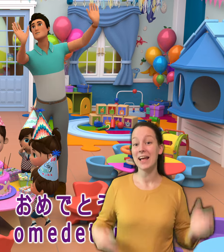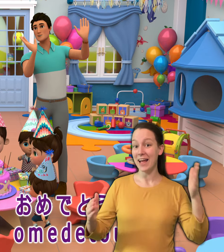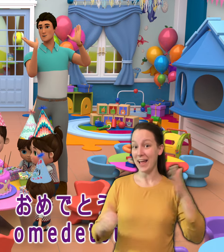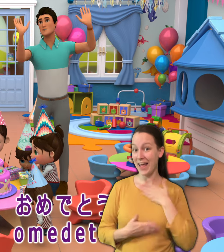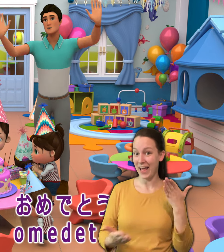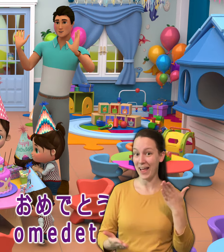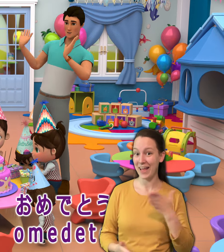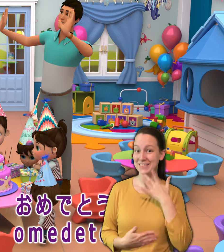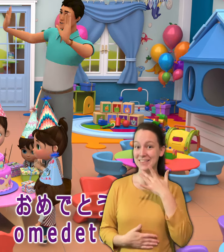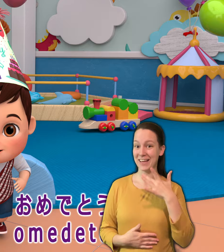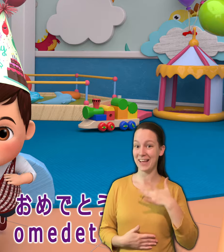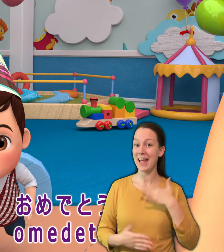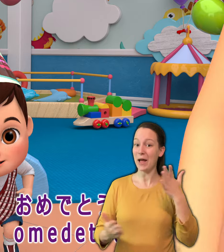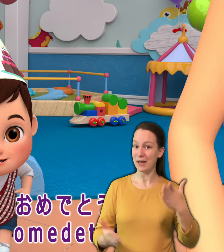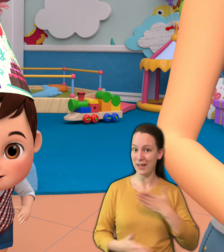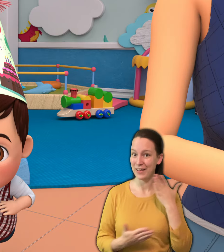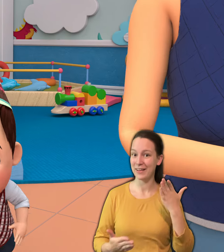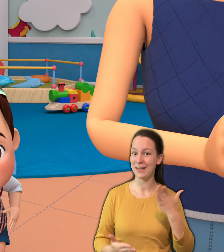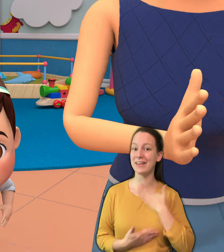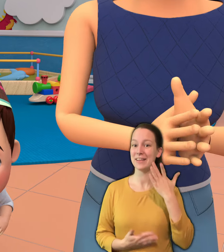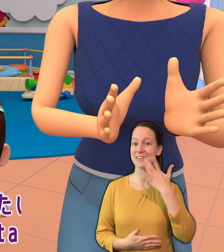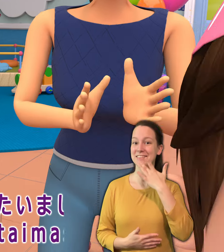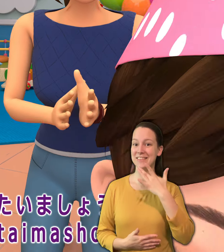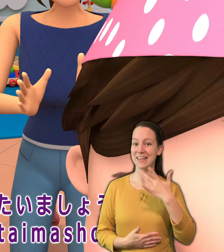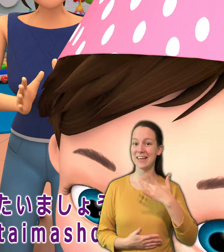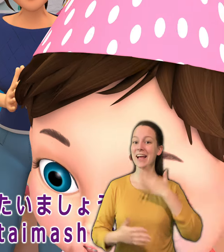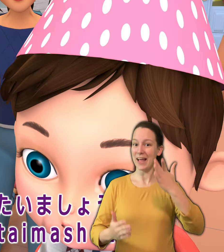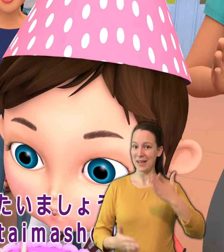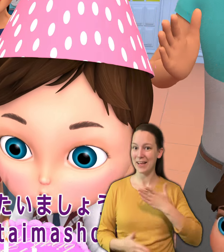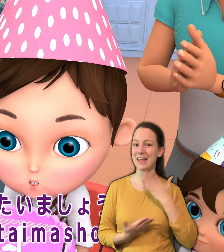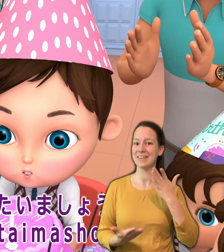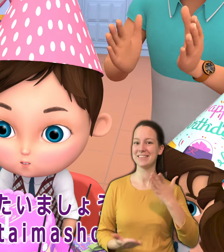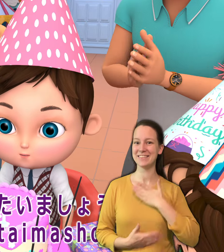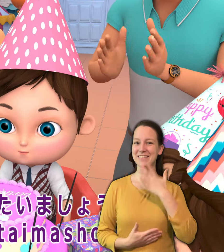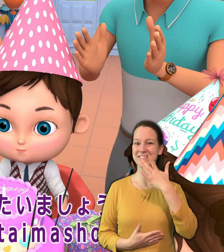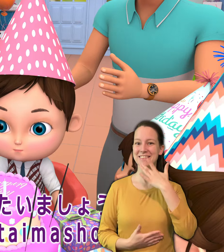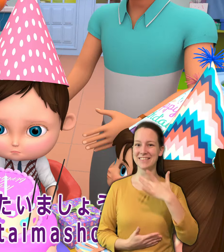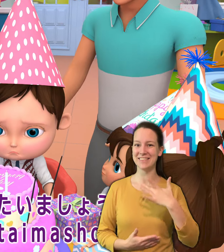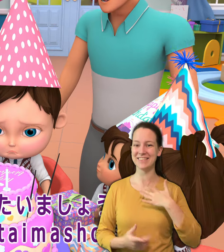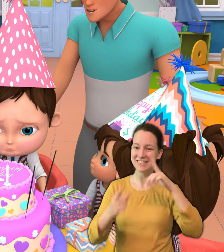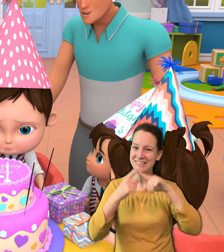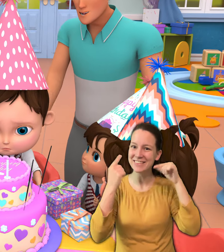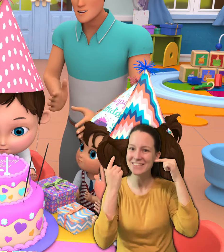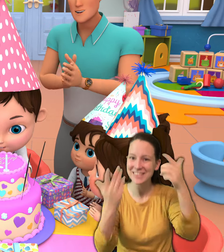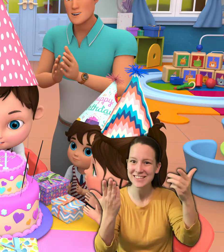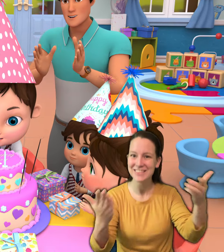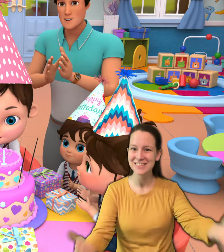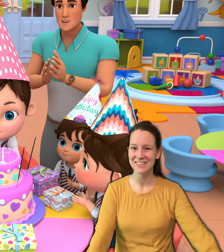誕生日おめでとう歌を歌い